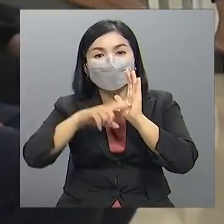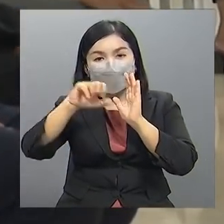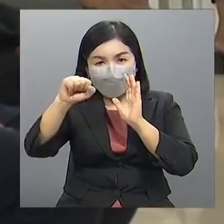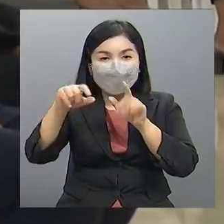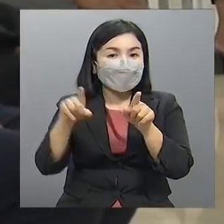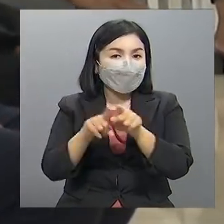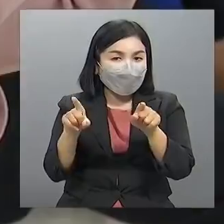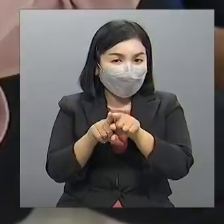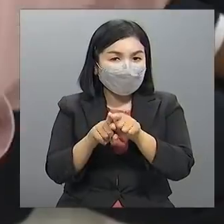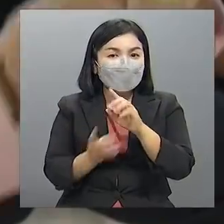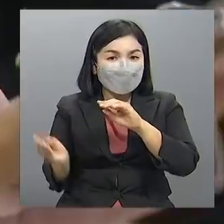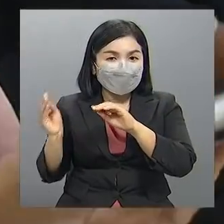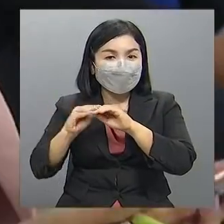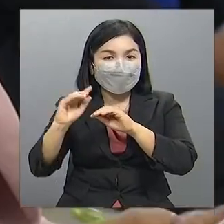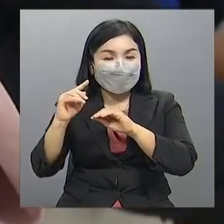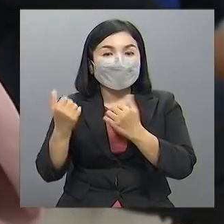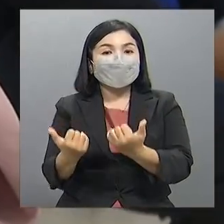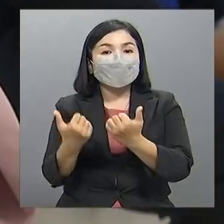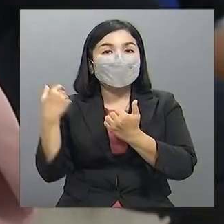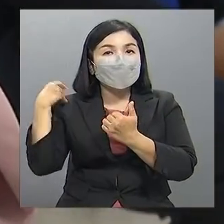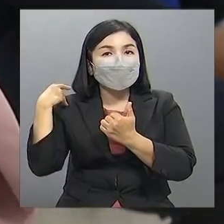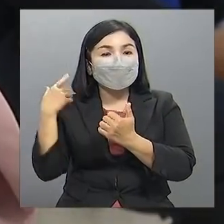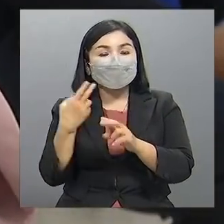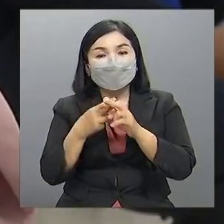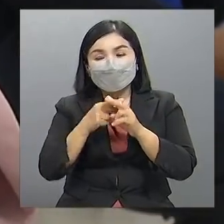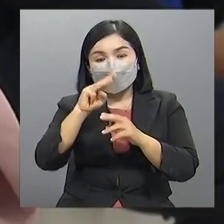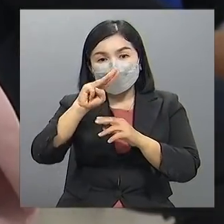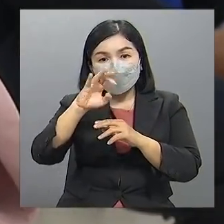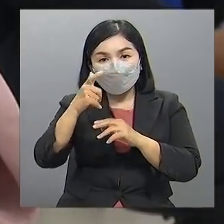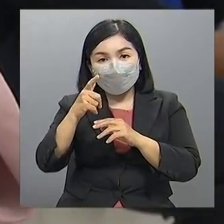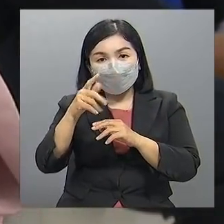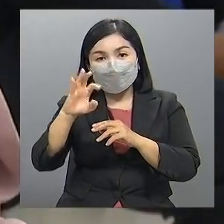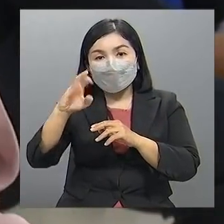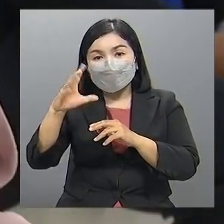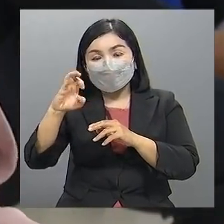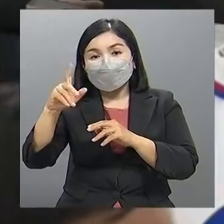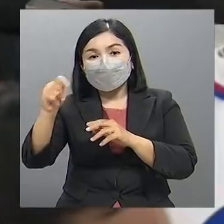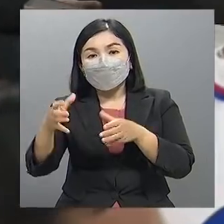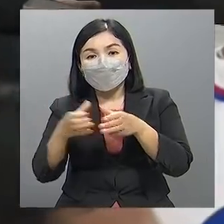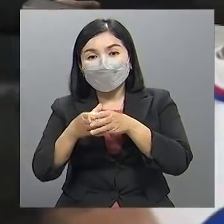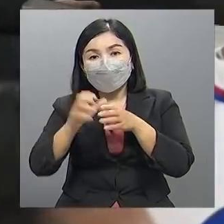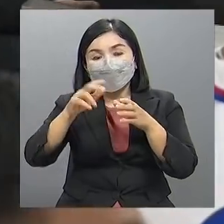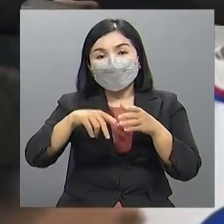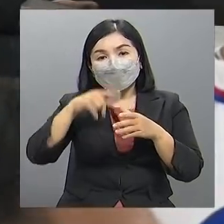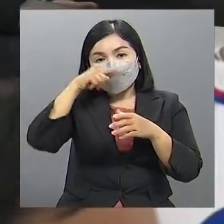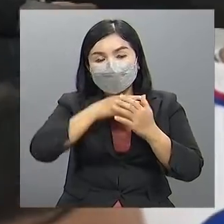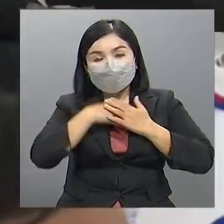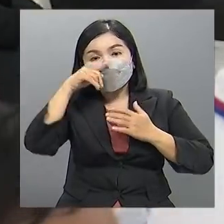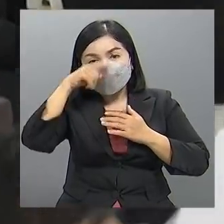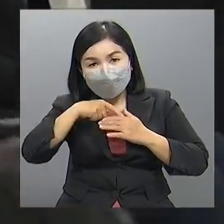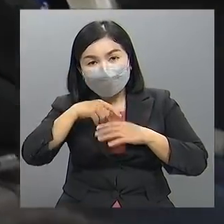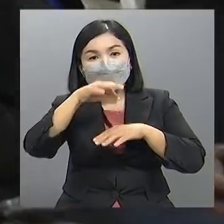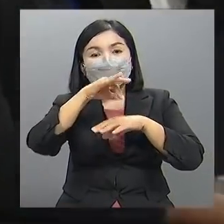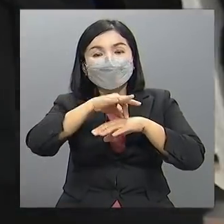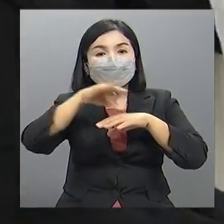ที่เพิ่มขึ้นค่ะนอกจากนี้ยังมีนายวิชิตปรังศรีสกุลอดีตส.ส.พักไทยรักไทยนายภัยพัฒโนอดีตส.ส.พักประชาธิปัตย์ที่เ